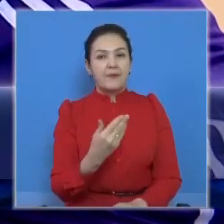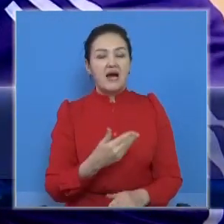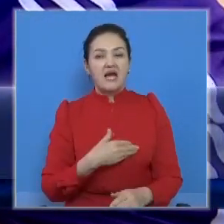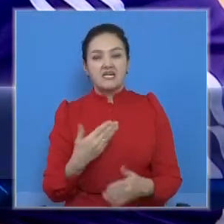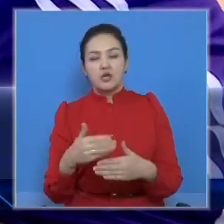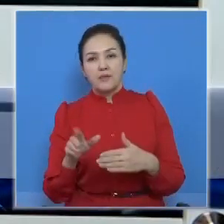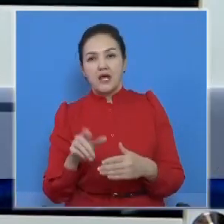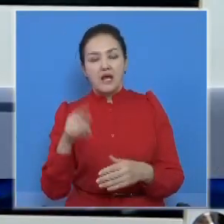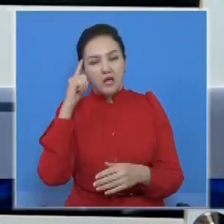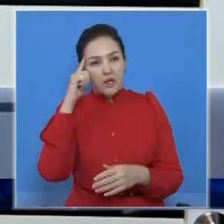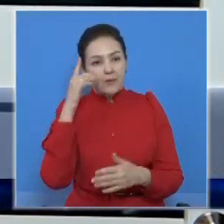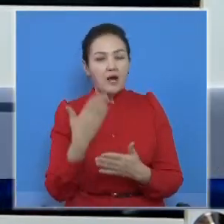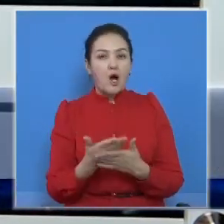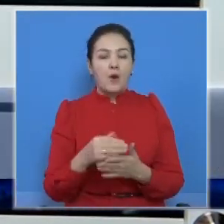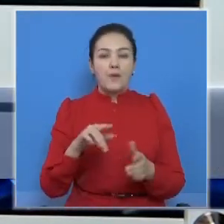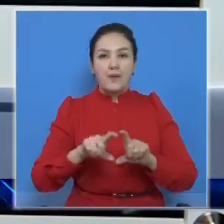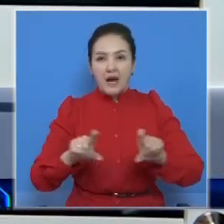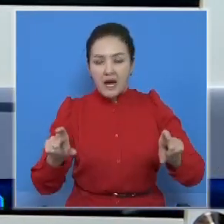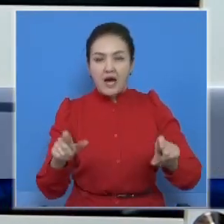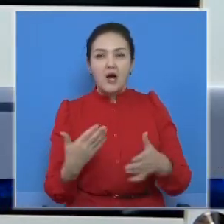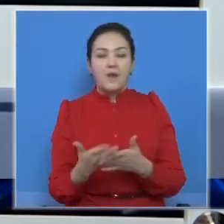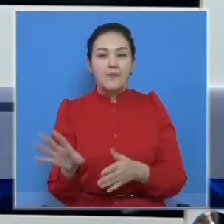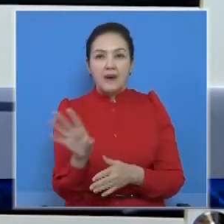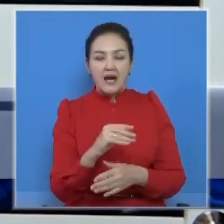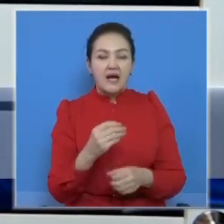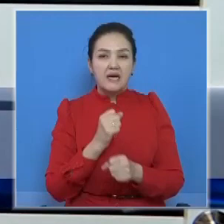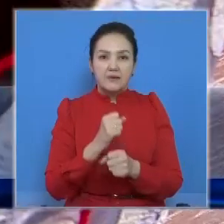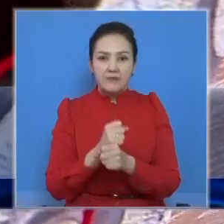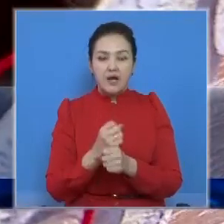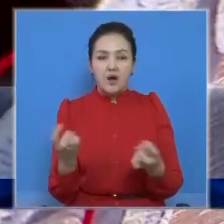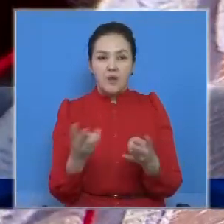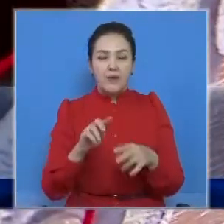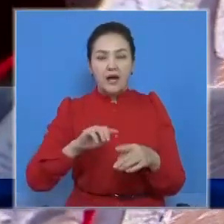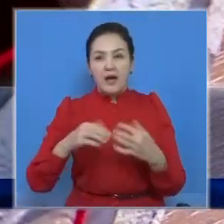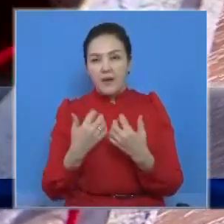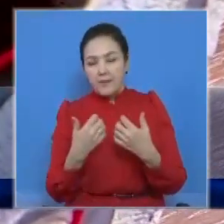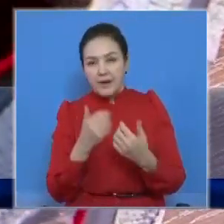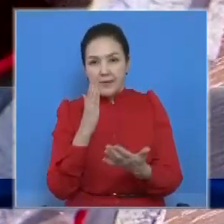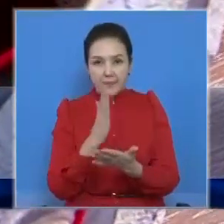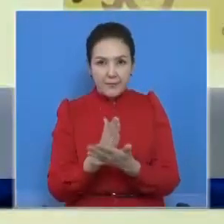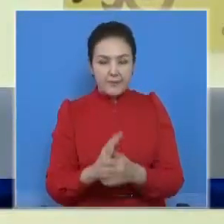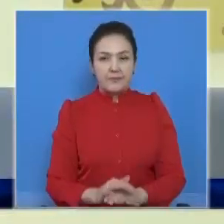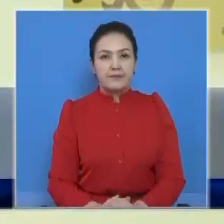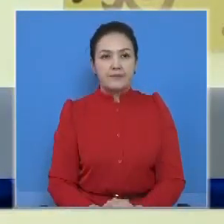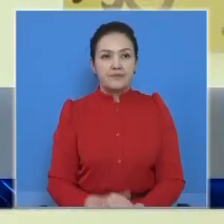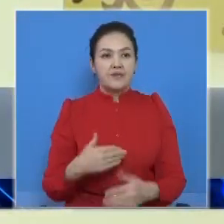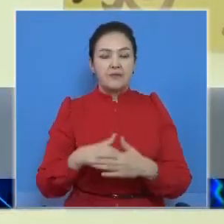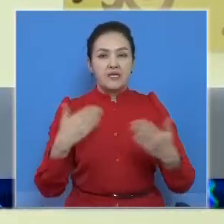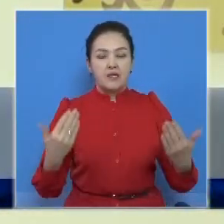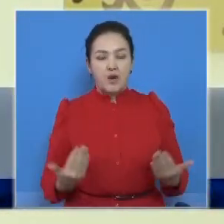мен мүдделері ескерілген. Тиімді орта қалыптастыру үшін барлық жағдай жасалып, қажетті құрал жабдықтармен қамтылды. Белсенді